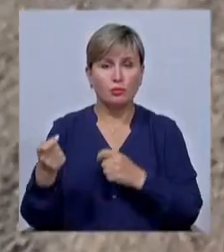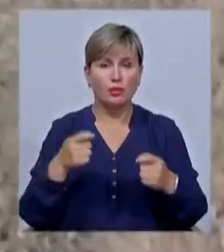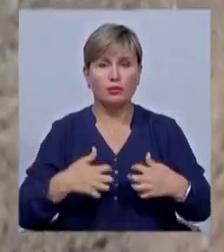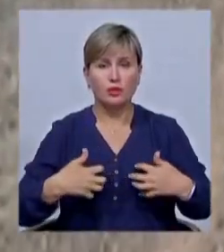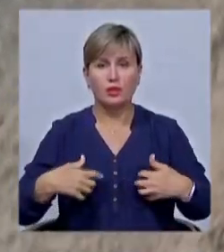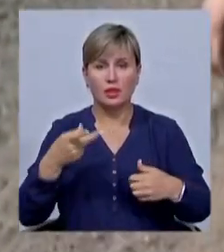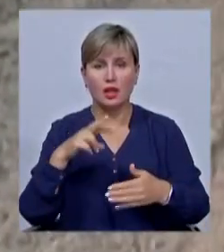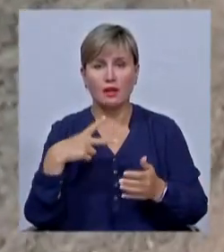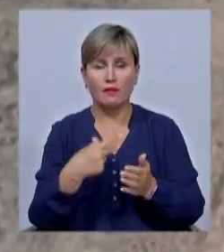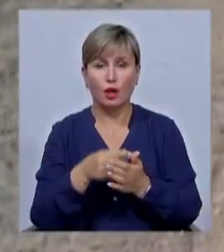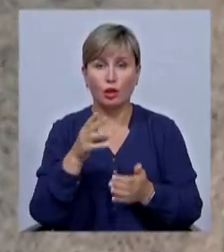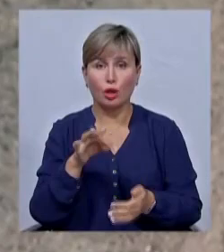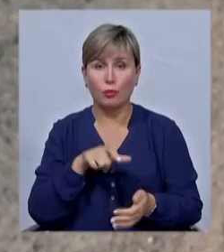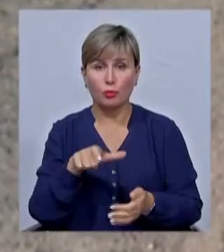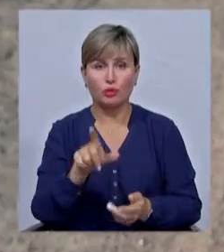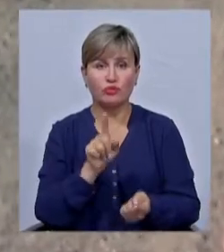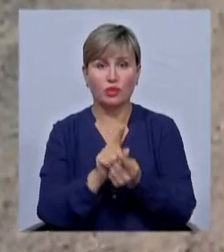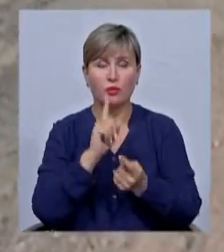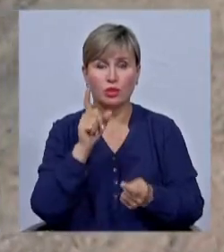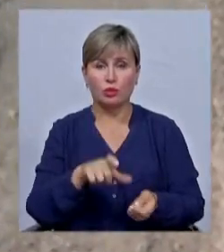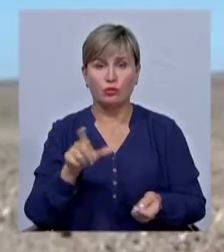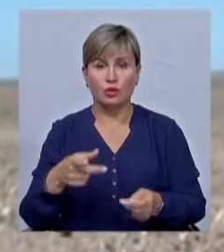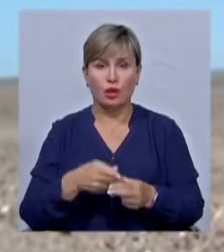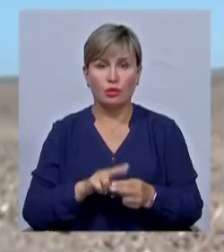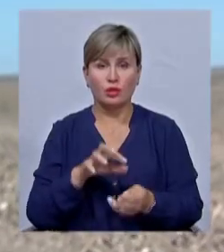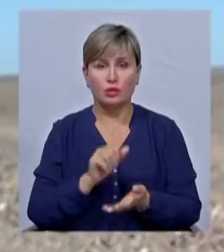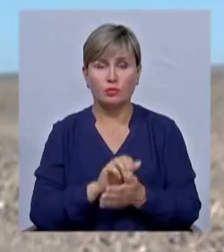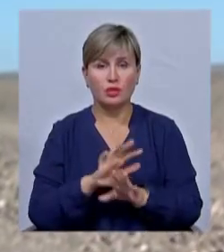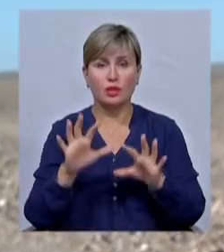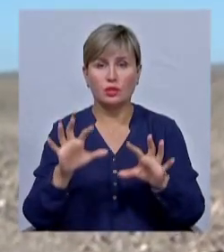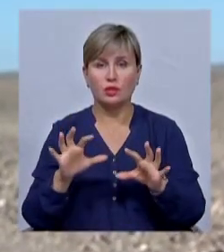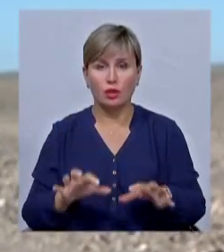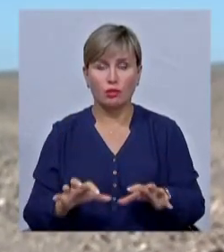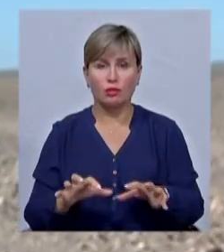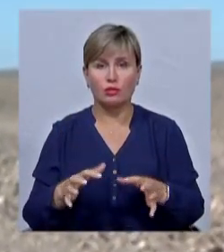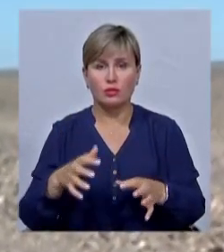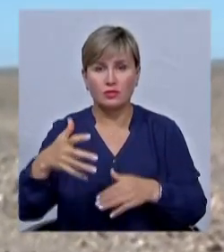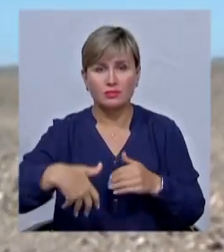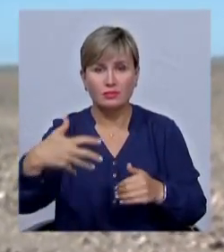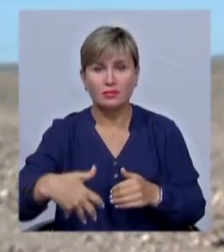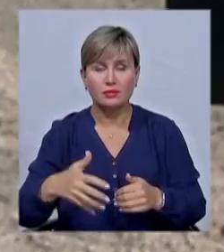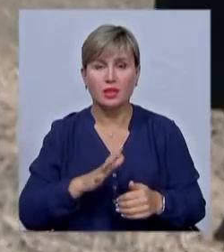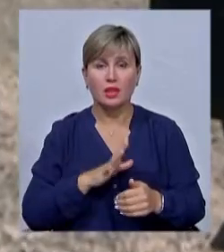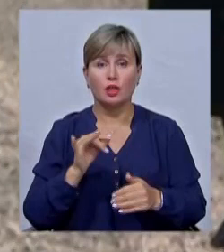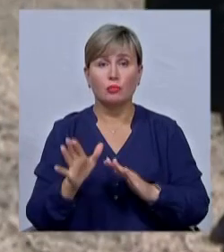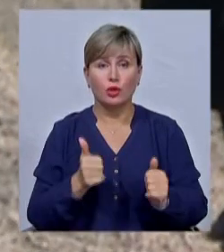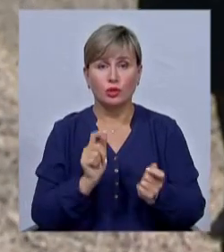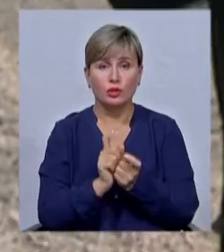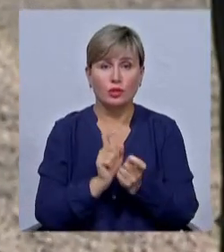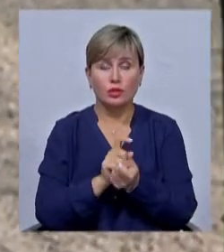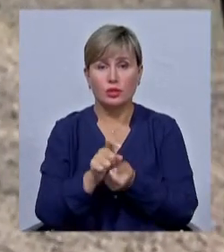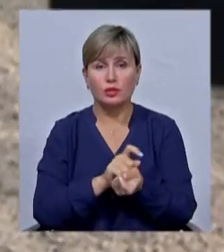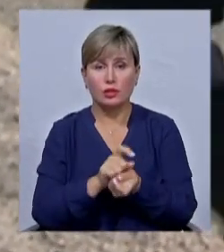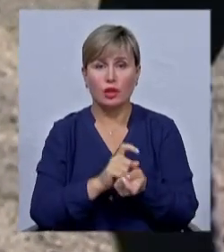вакцинации однако по пути он встретил молодых людей которые занимались незаконной добычей полезных ископаемых после словесной перепалки